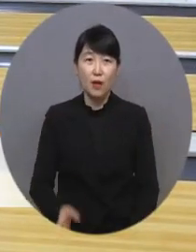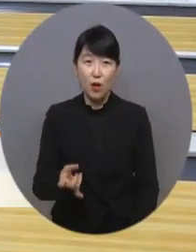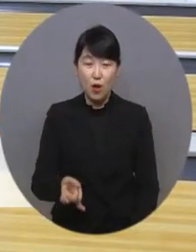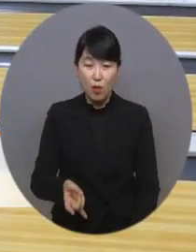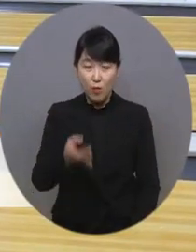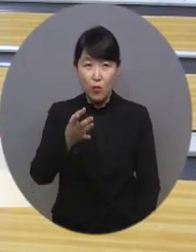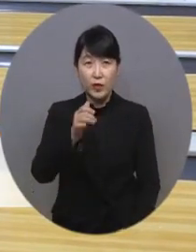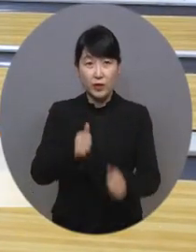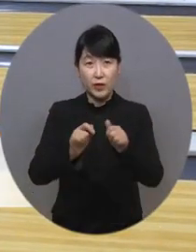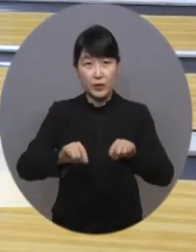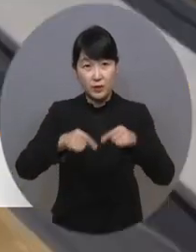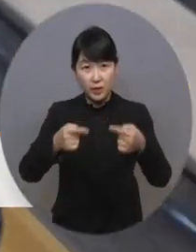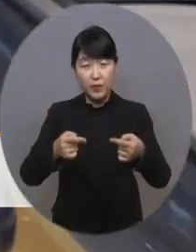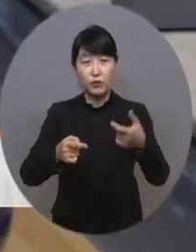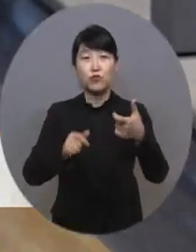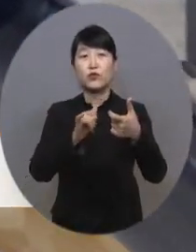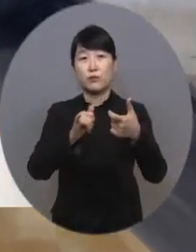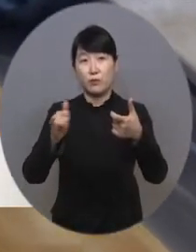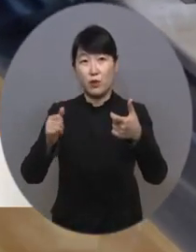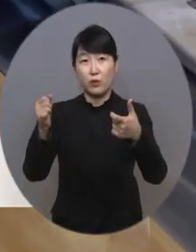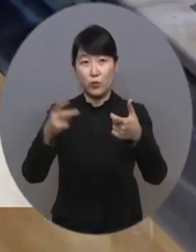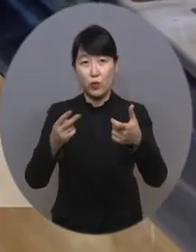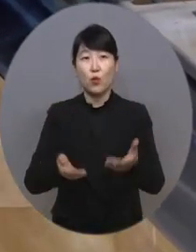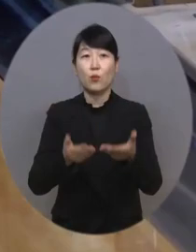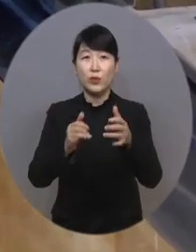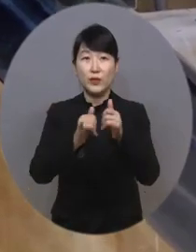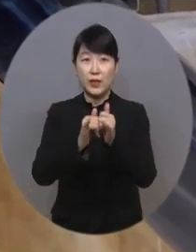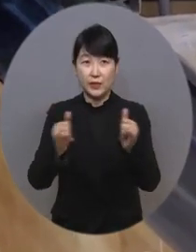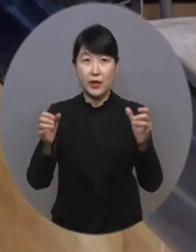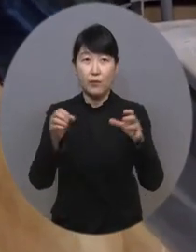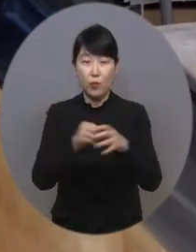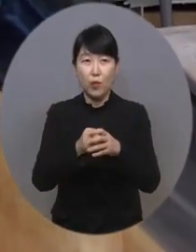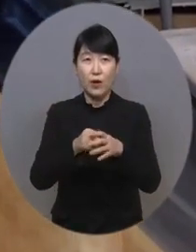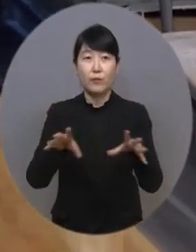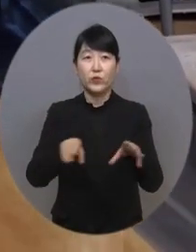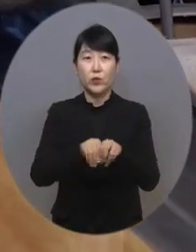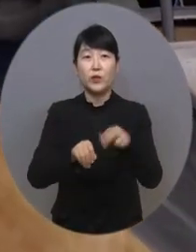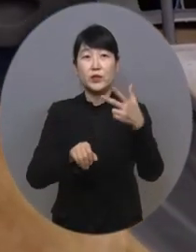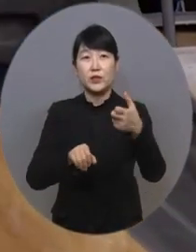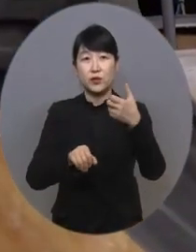참가자 60명과 자원봉사자 등총 79명이 참가했습니다.